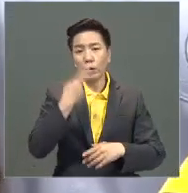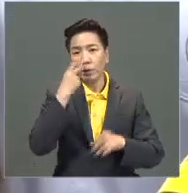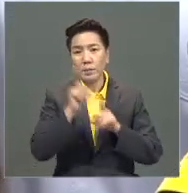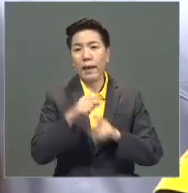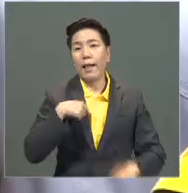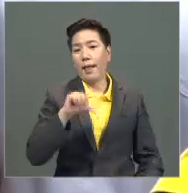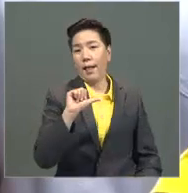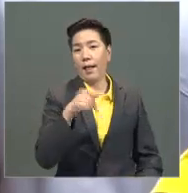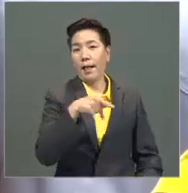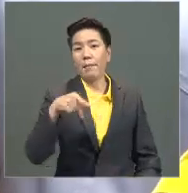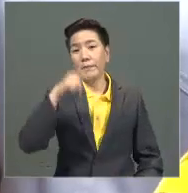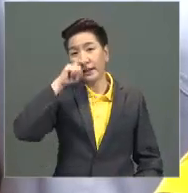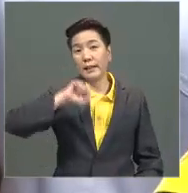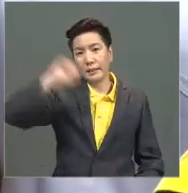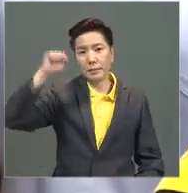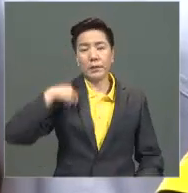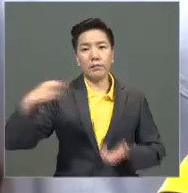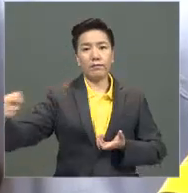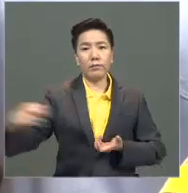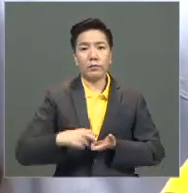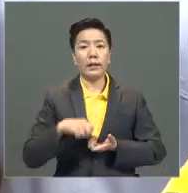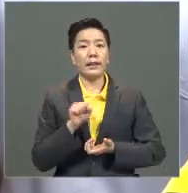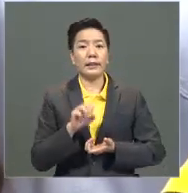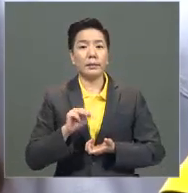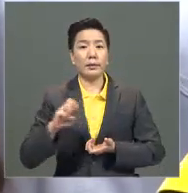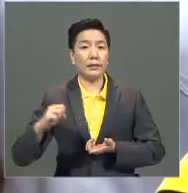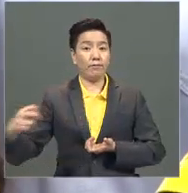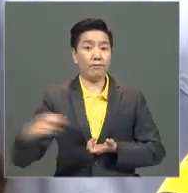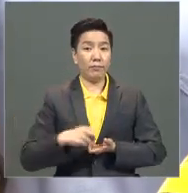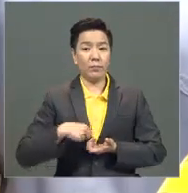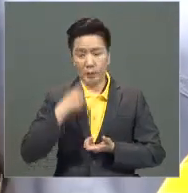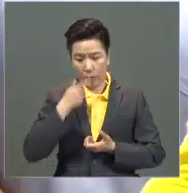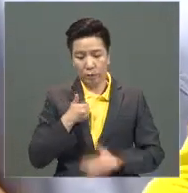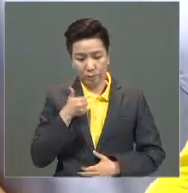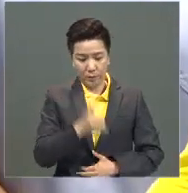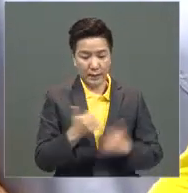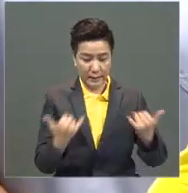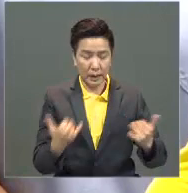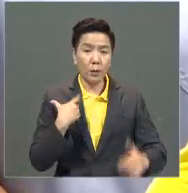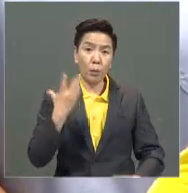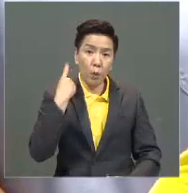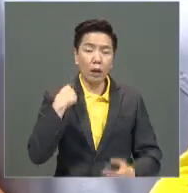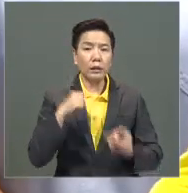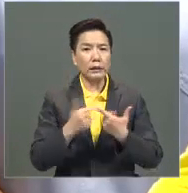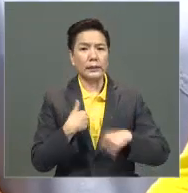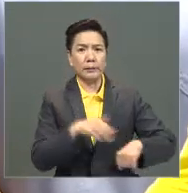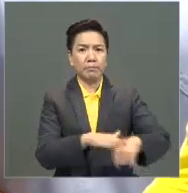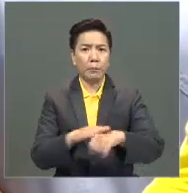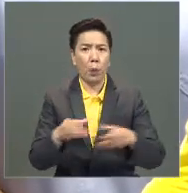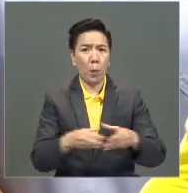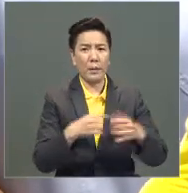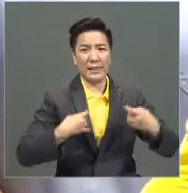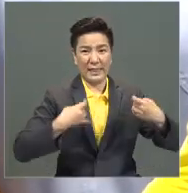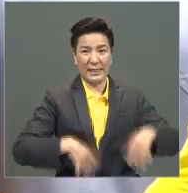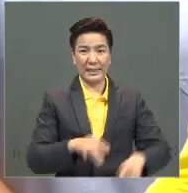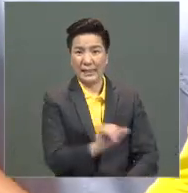แอปไทยชนะก็จะมี SMS ไปแจ้งเตือนให้เข้ามาตรวจที่นี่นะคะเมื่อวานเนี้ยพอดีว่าเรายังไม่ได้เน้นกลุ่มเสี่ยงเราก็อย